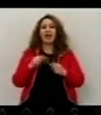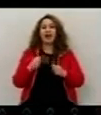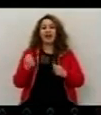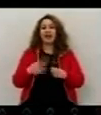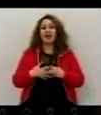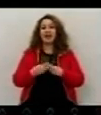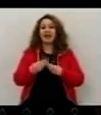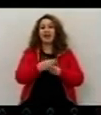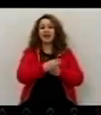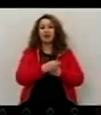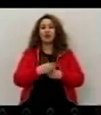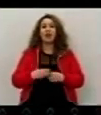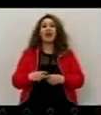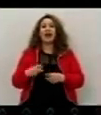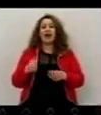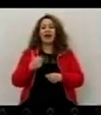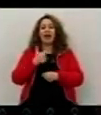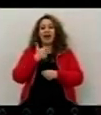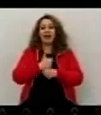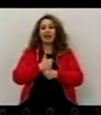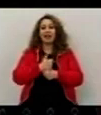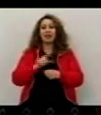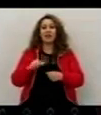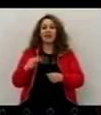ب 11.2 مليون قنطار من التمور،